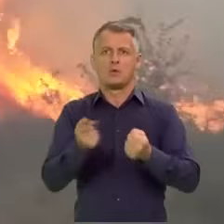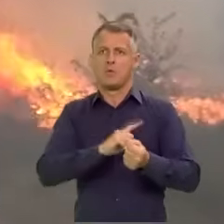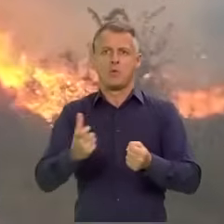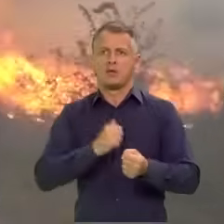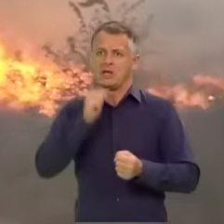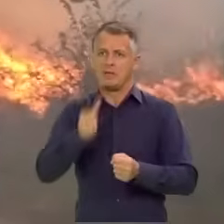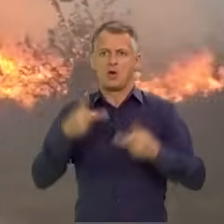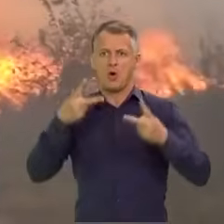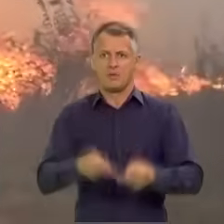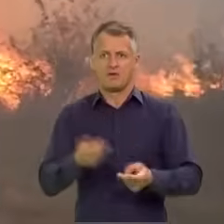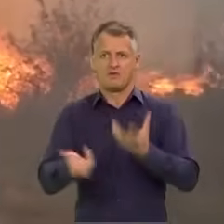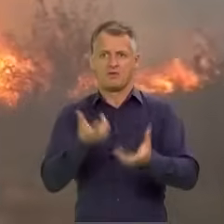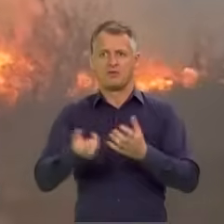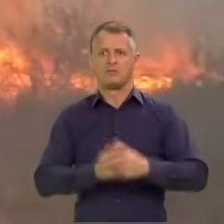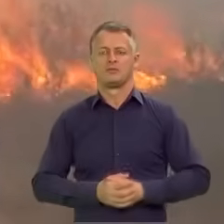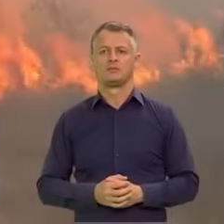strânge.